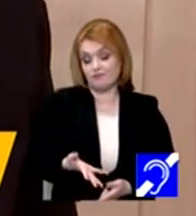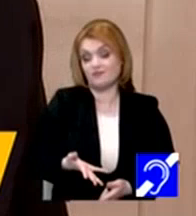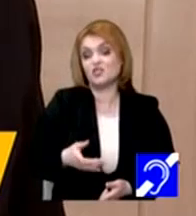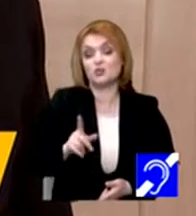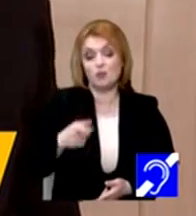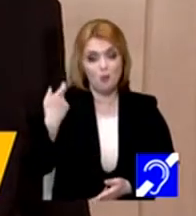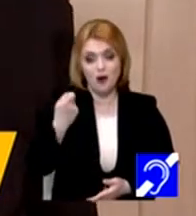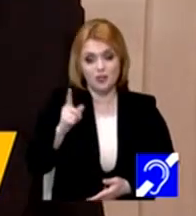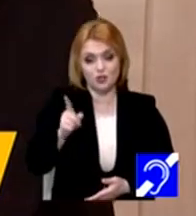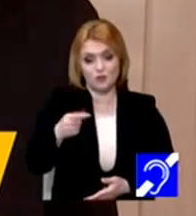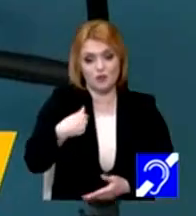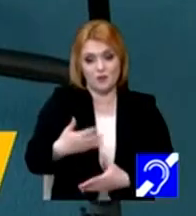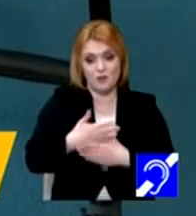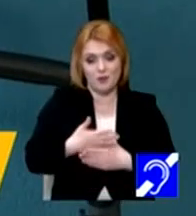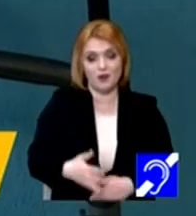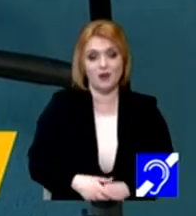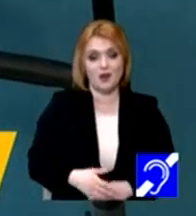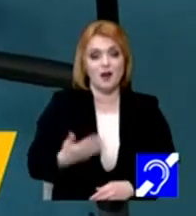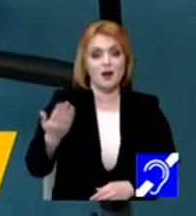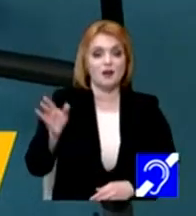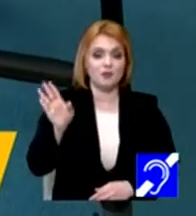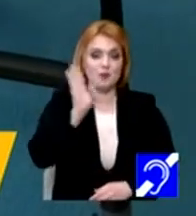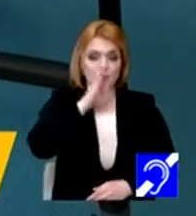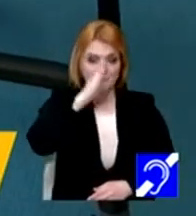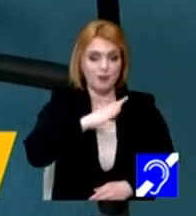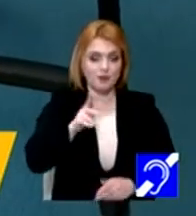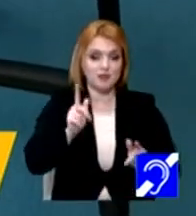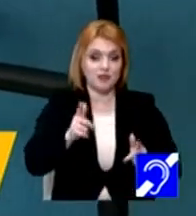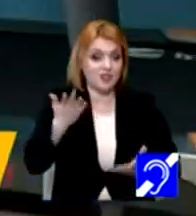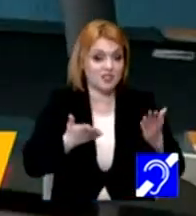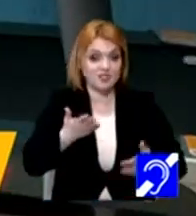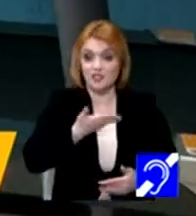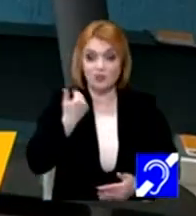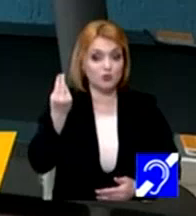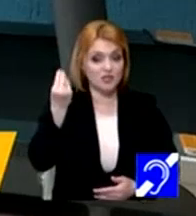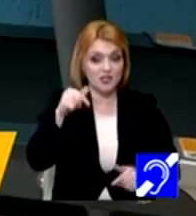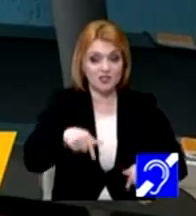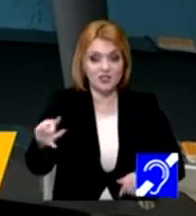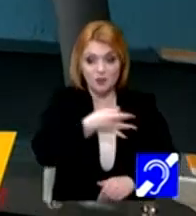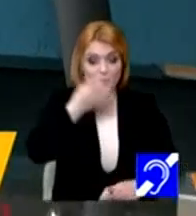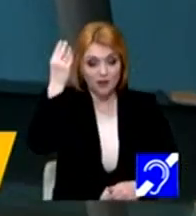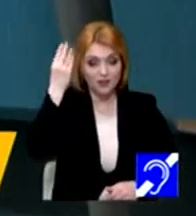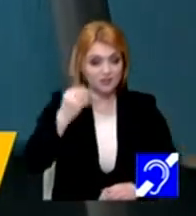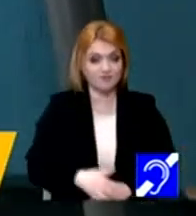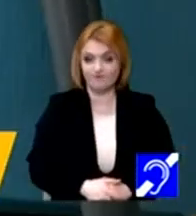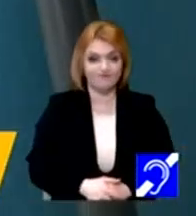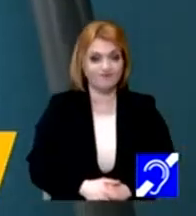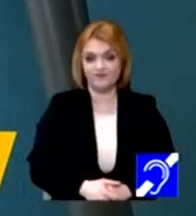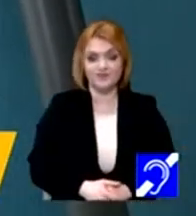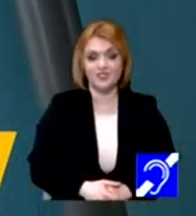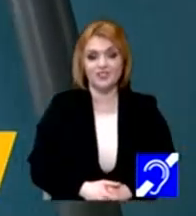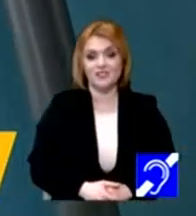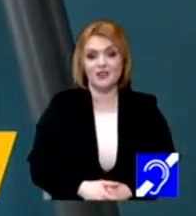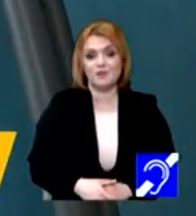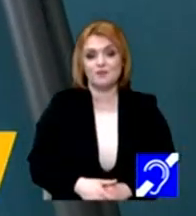faci terapii. Părinții sunt de acord că dacă nu ai bani suficienți în Republica Moldova, privești neajutorat la